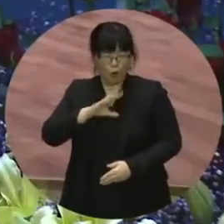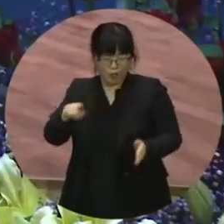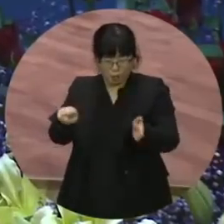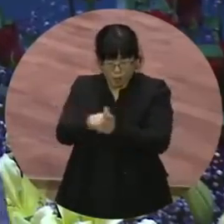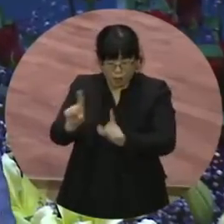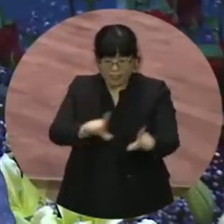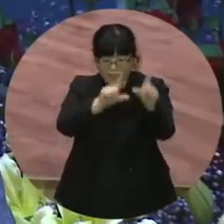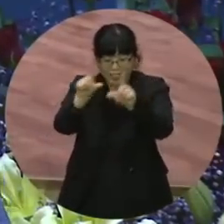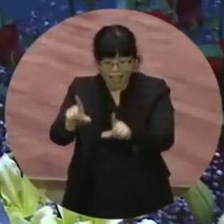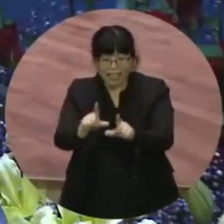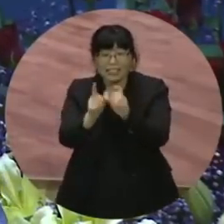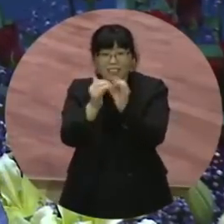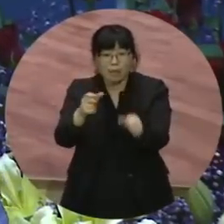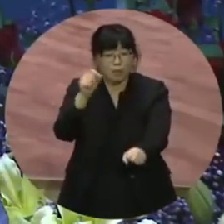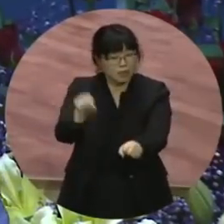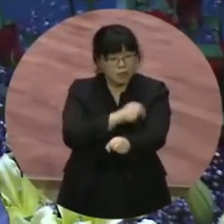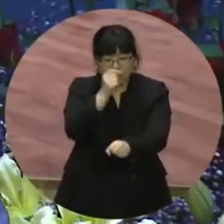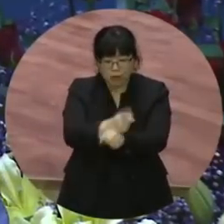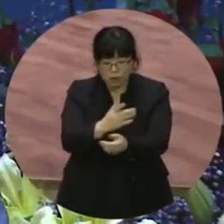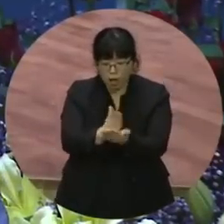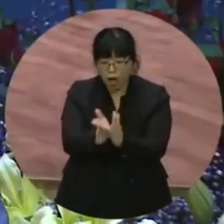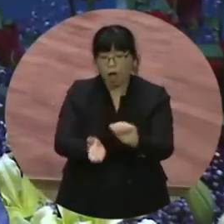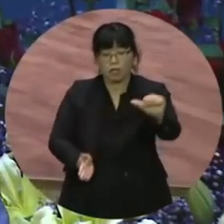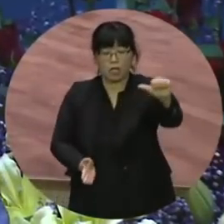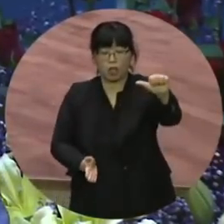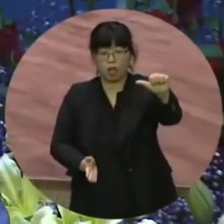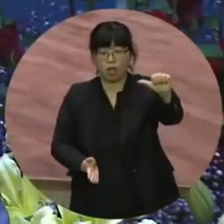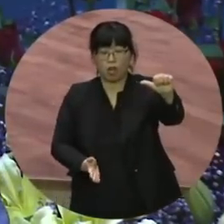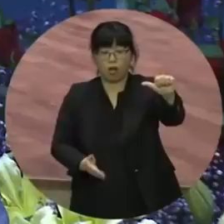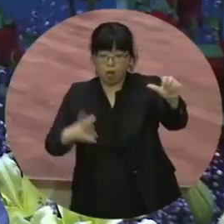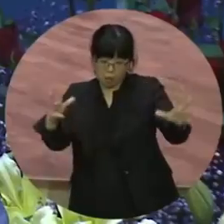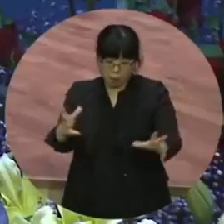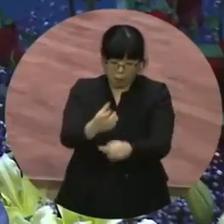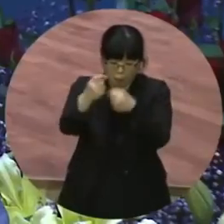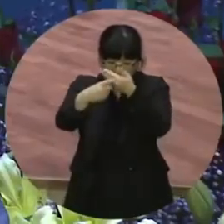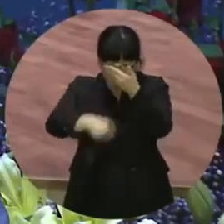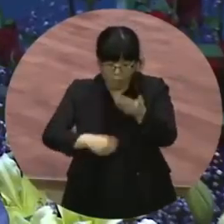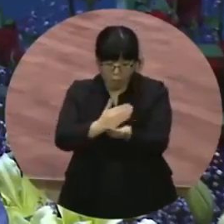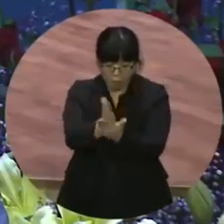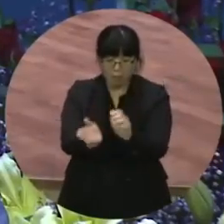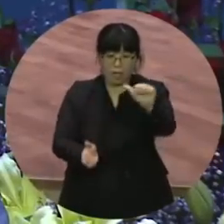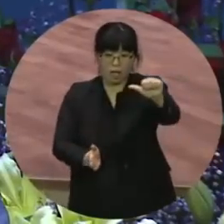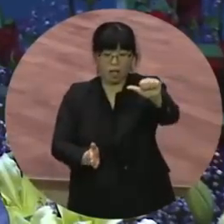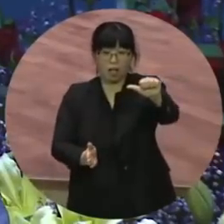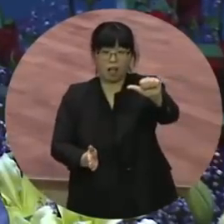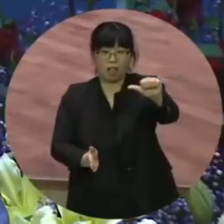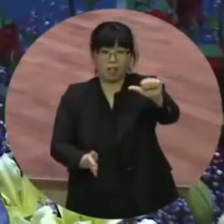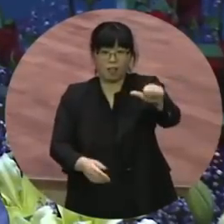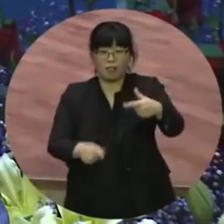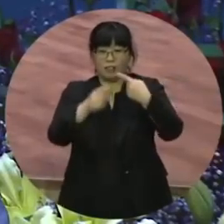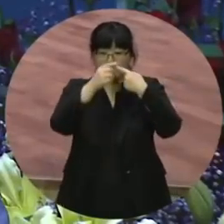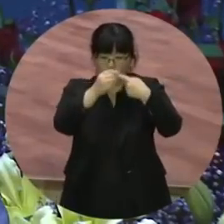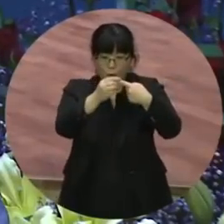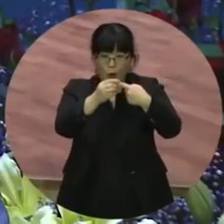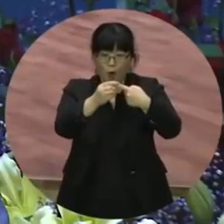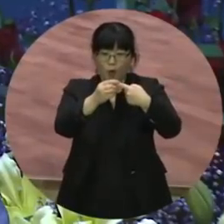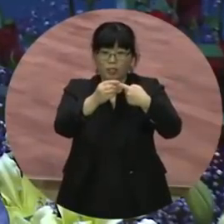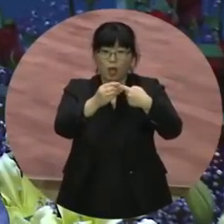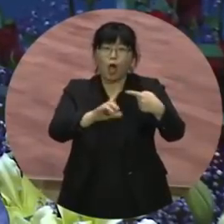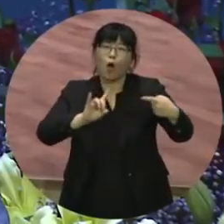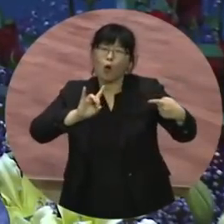오직 믿음으로 사는 사람의 특징을 그 핵심을 요약하면 솔라 스크립추라.